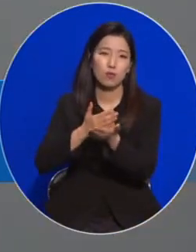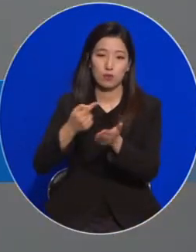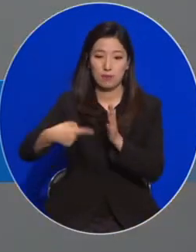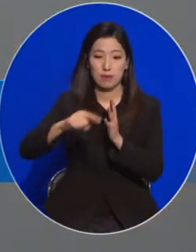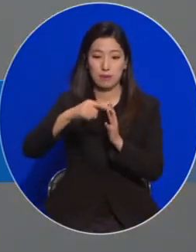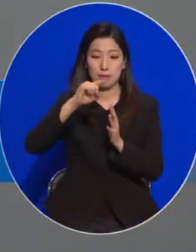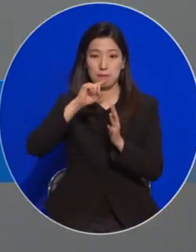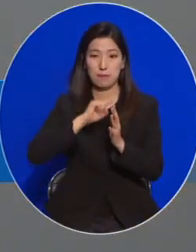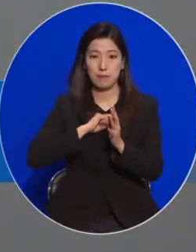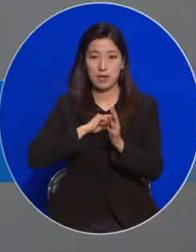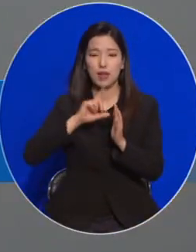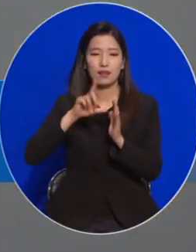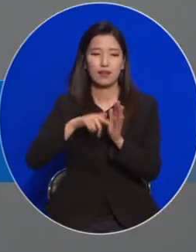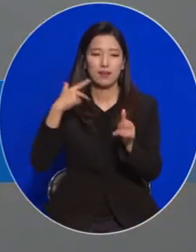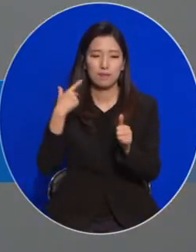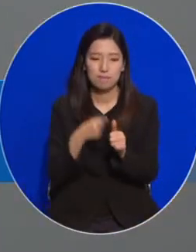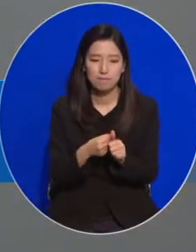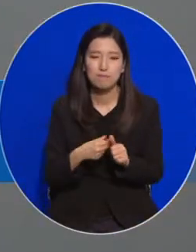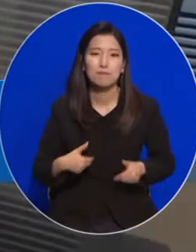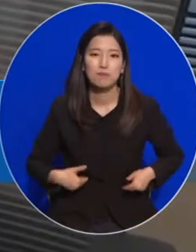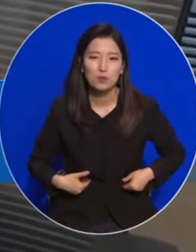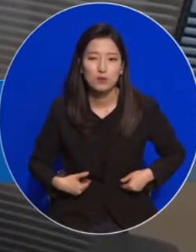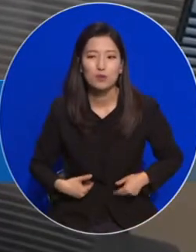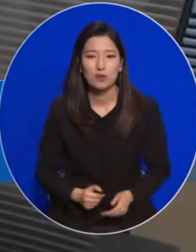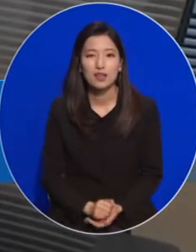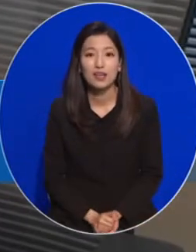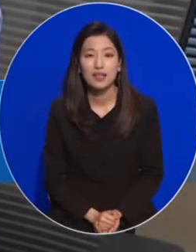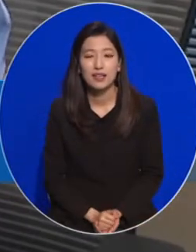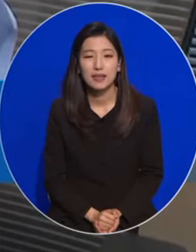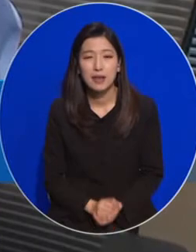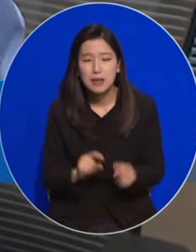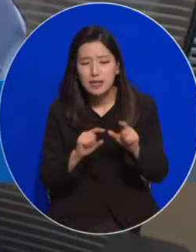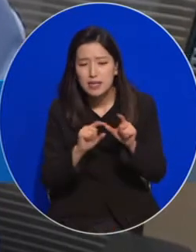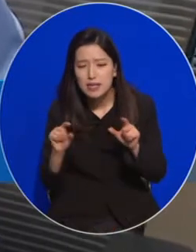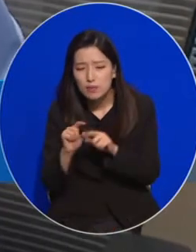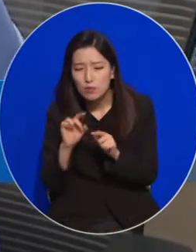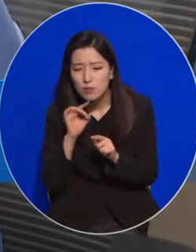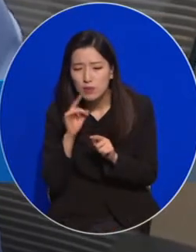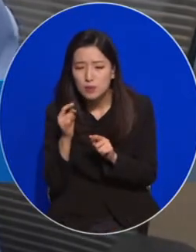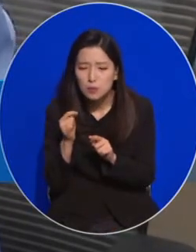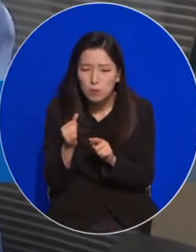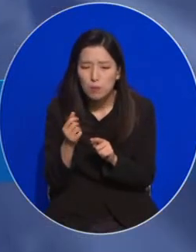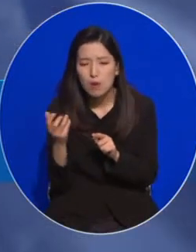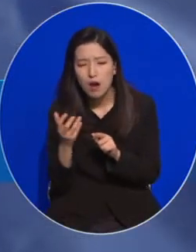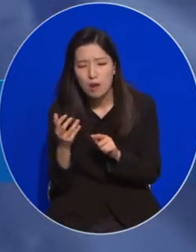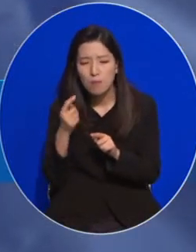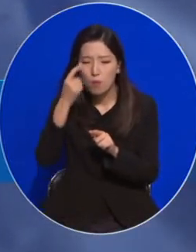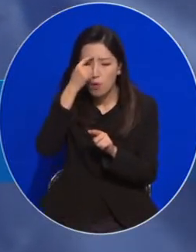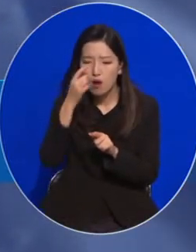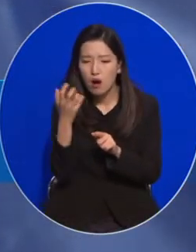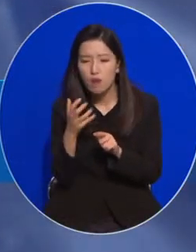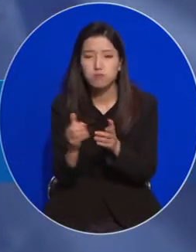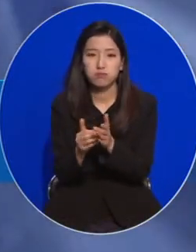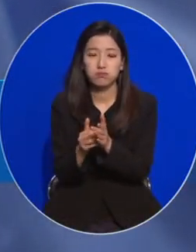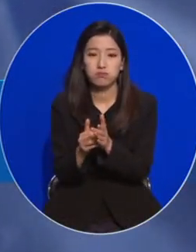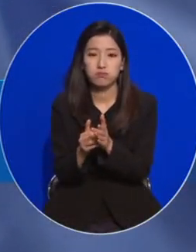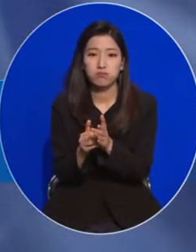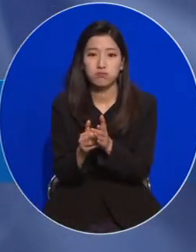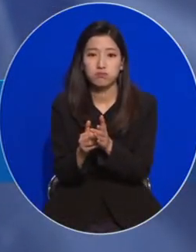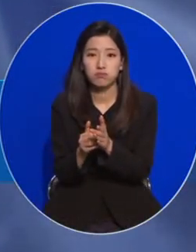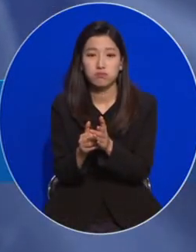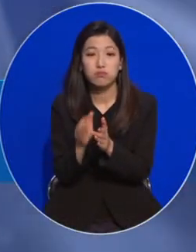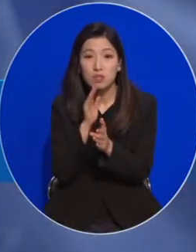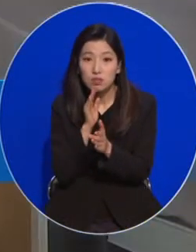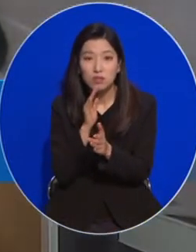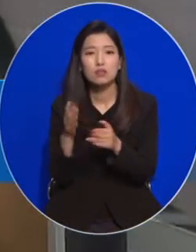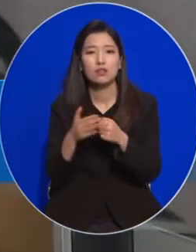당부했습니다. 극히 드문 이상 사례에 대한 불안 대신 정확한 정보를 토대로 접종 여부를 판단해야